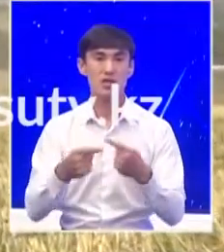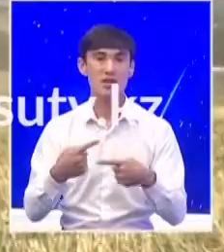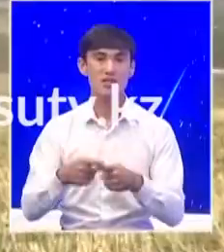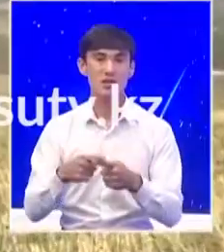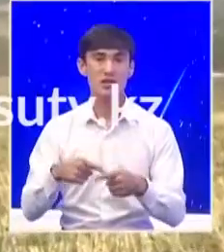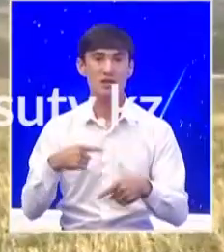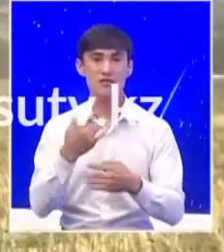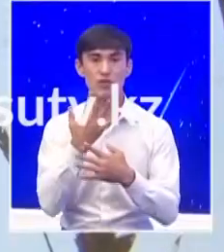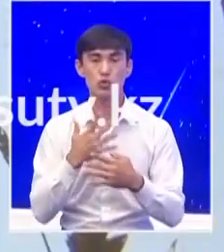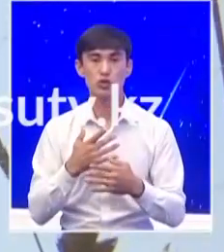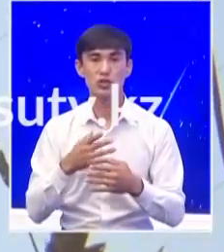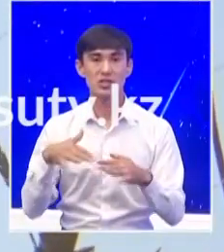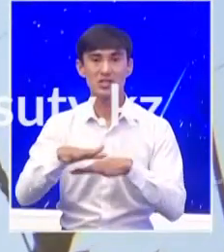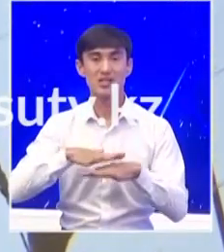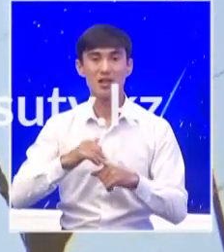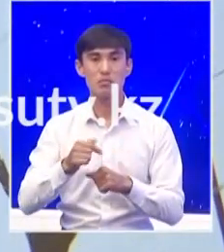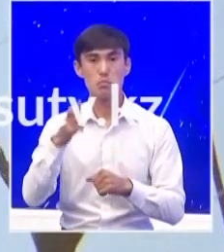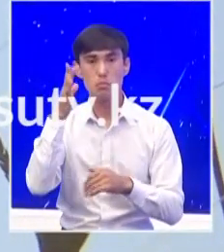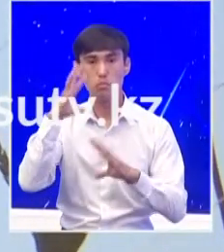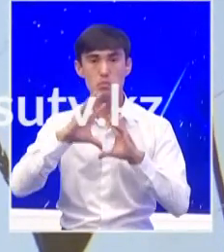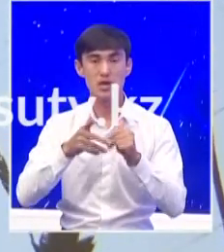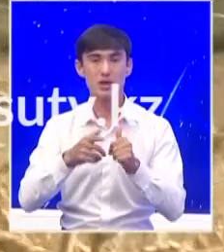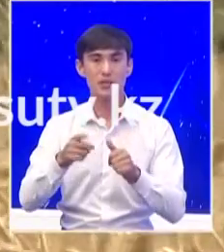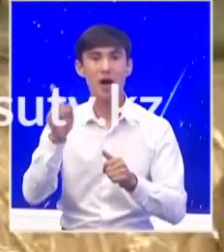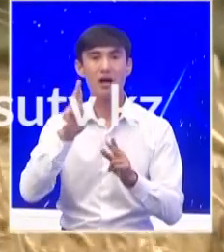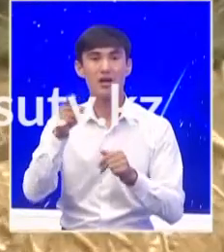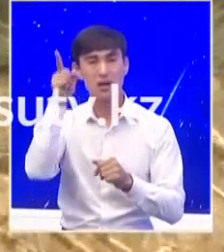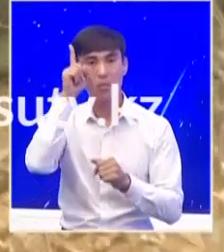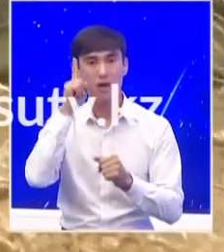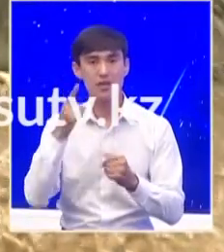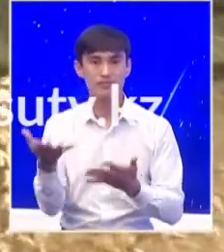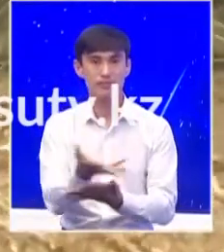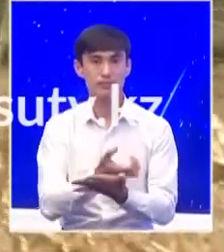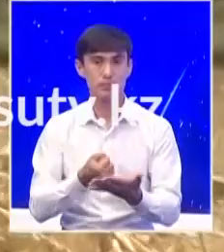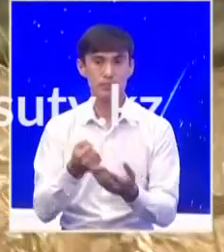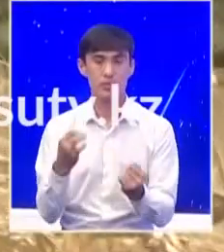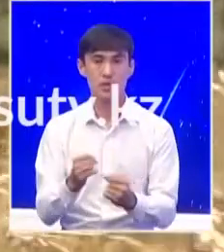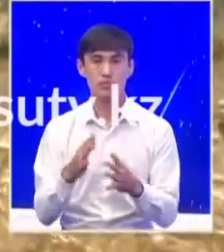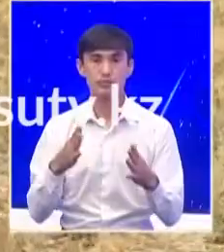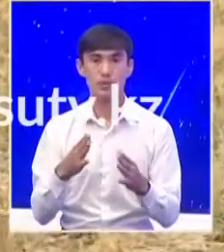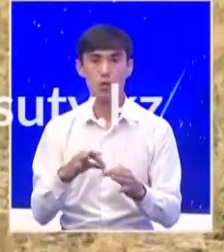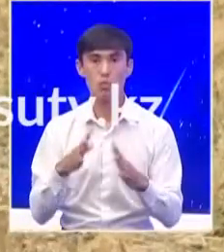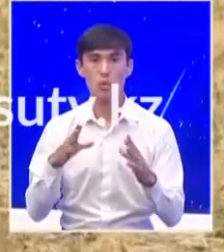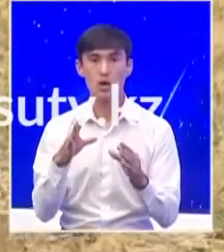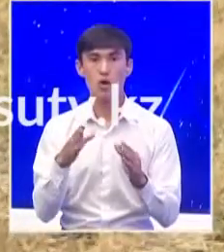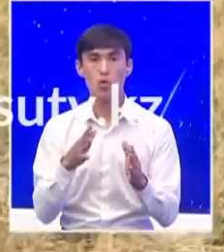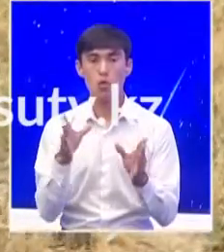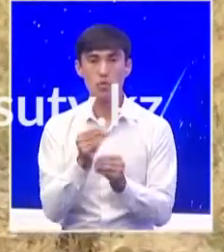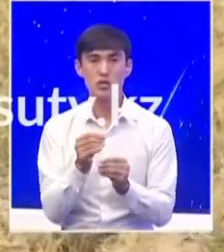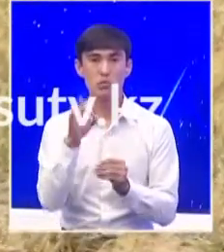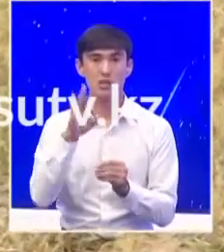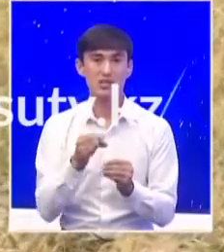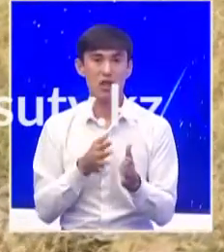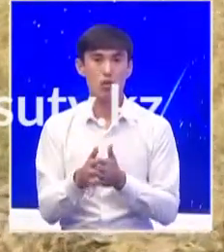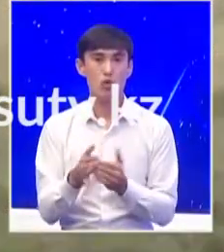стран мира, таких как Германия и США, позволяет значительно сократить потери при уборке урожая, уменьшить процент отходов и упростить